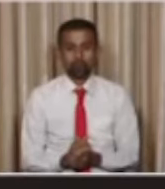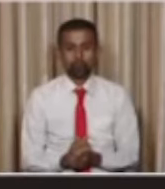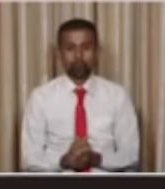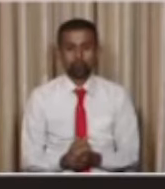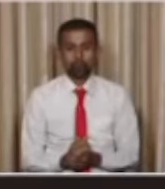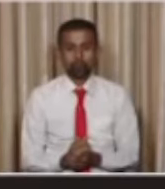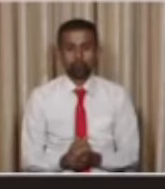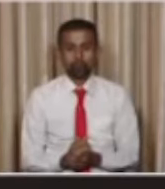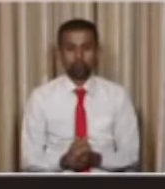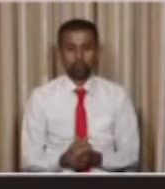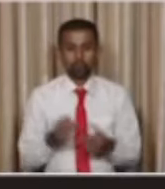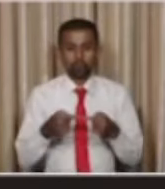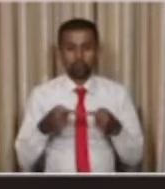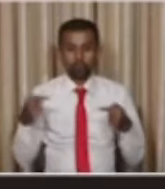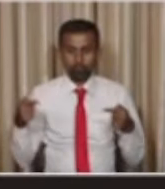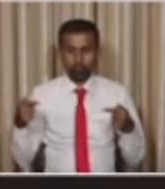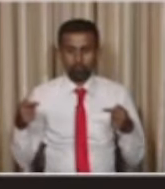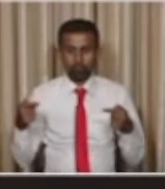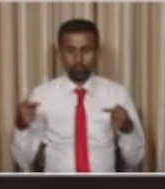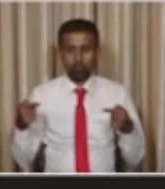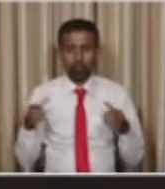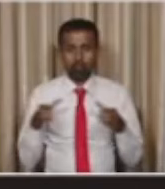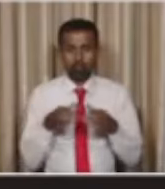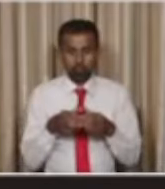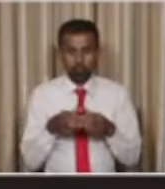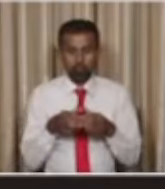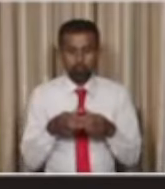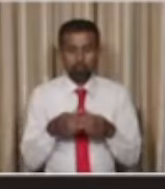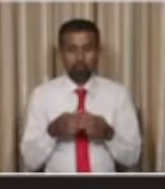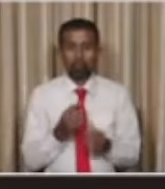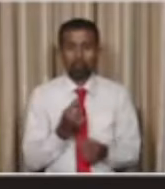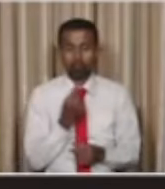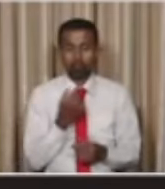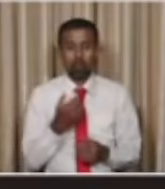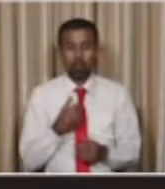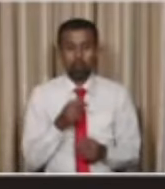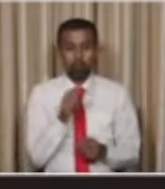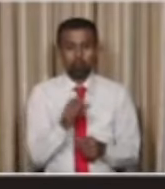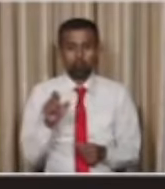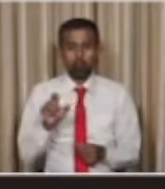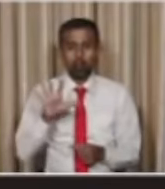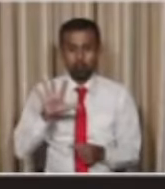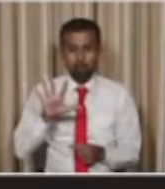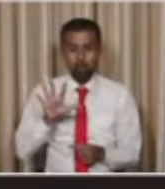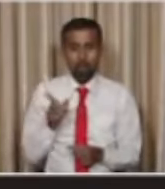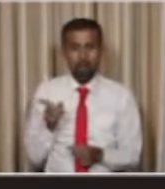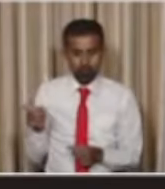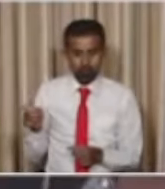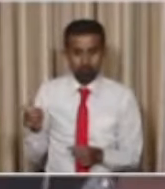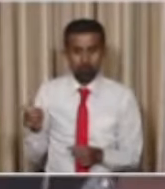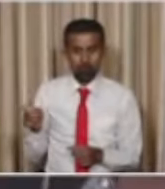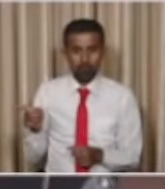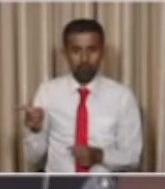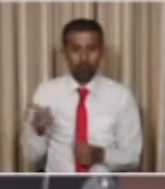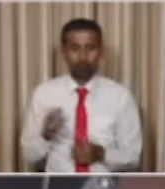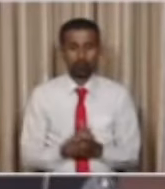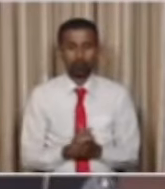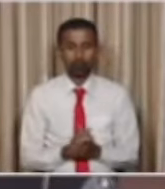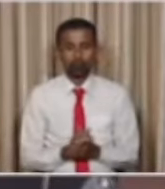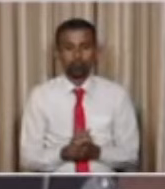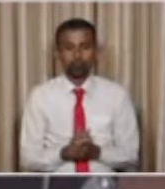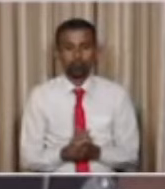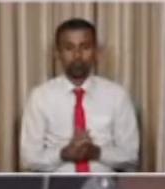Hanya. Enak bipaksi aram. Oh, kiri elemen tu. Apa yang katikyo pasti nak kini? Katakan. Itu.